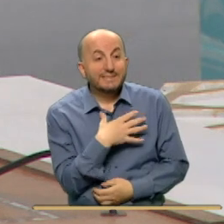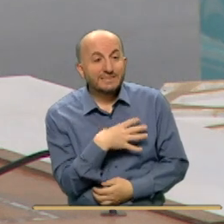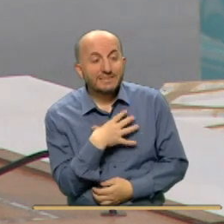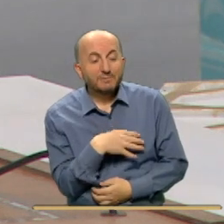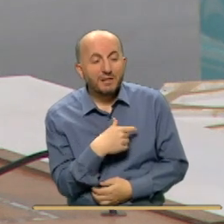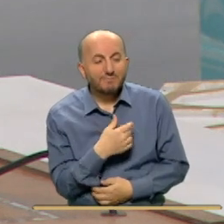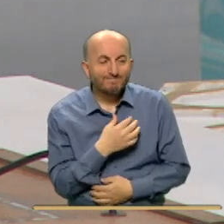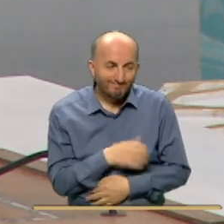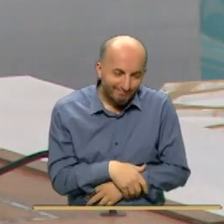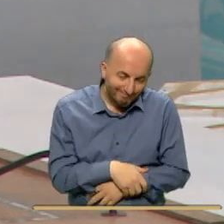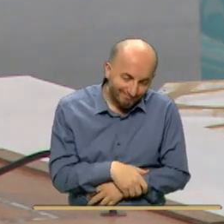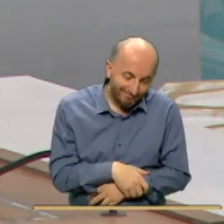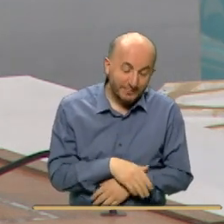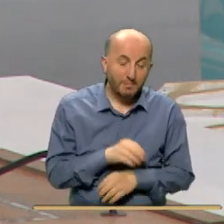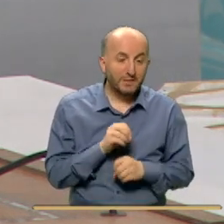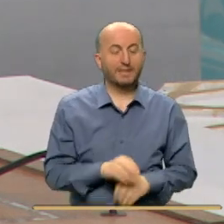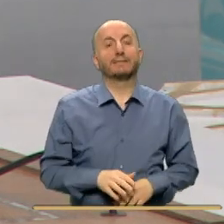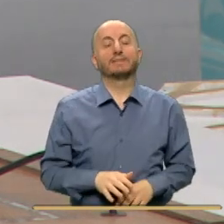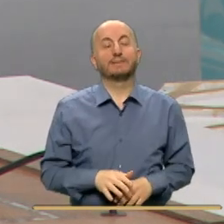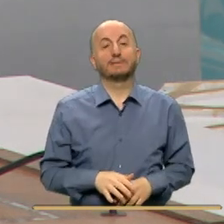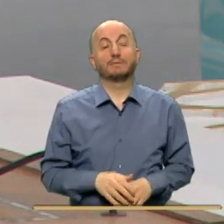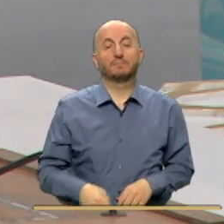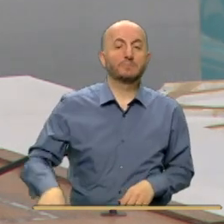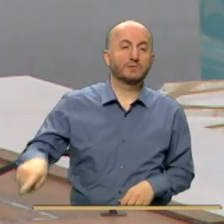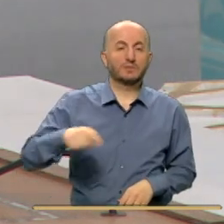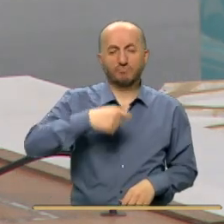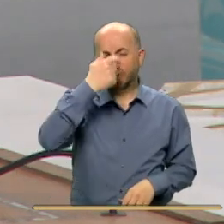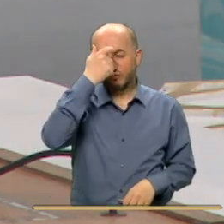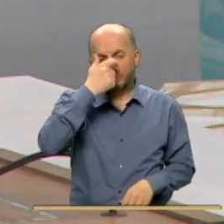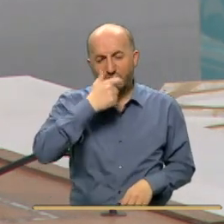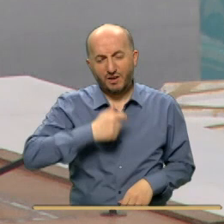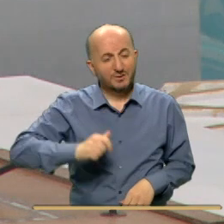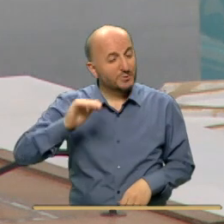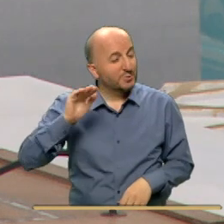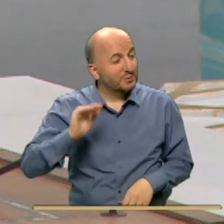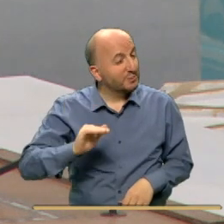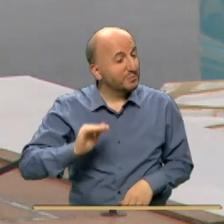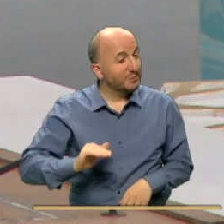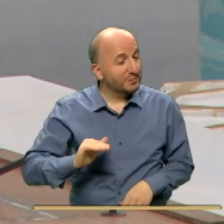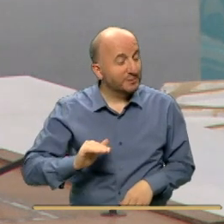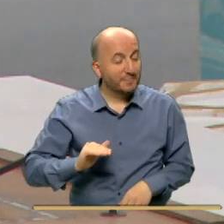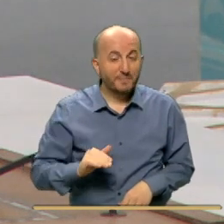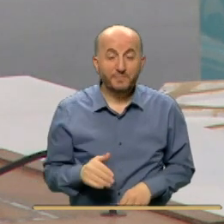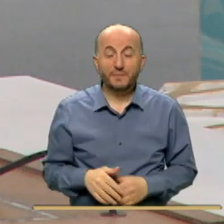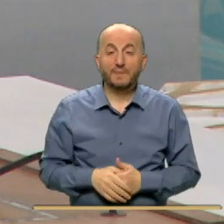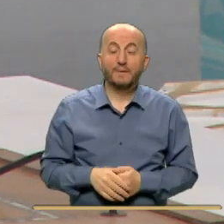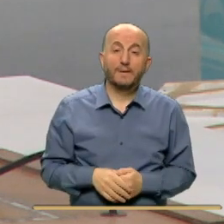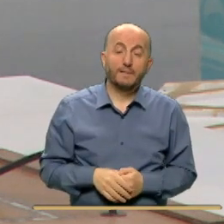bizi mihnet altında, minnet altında bırakır. Bizim şahsiyetimizi küçültür.